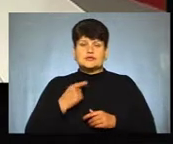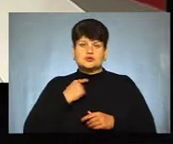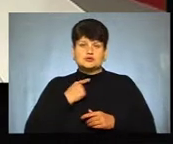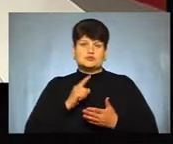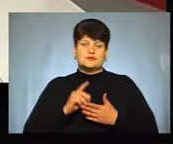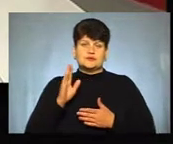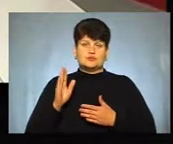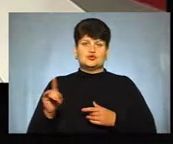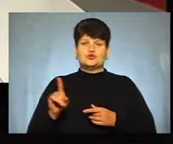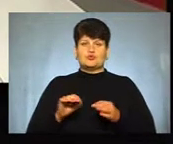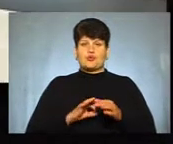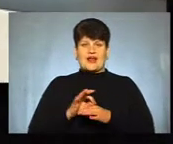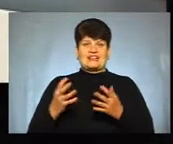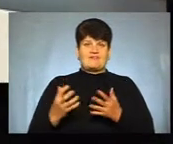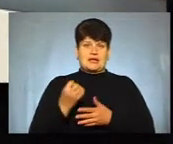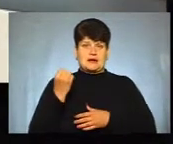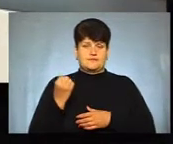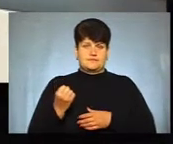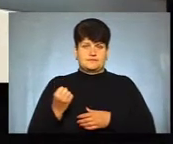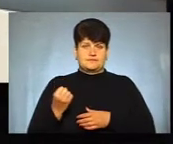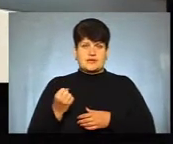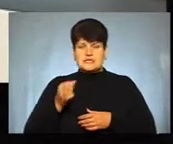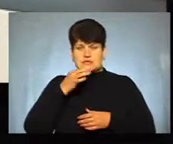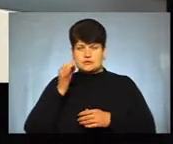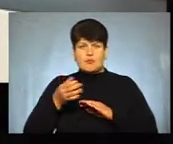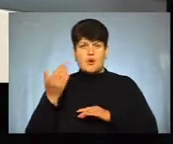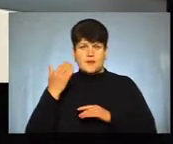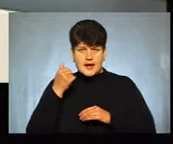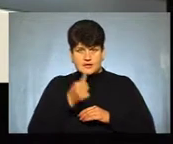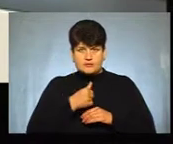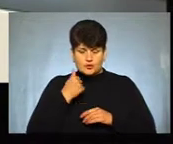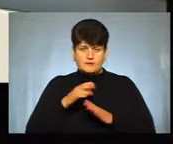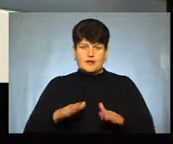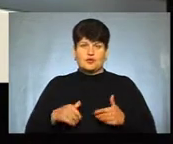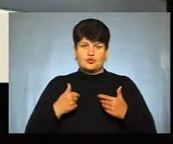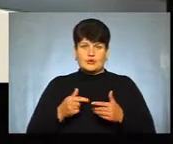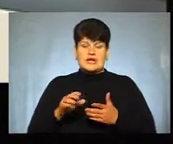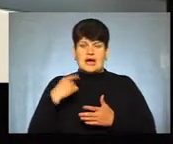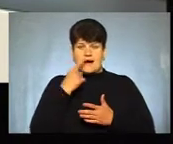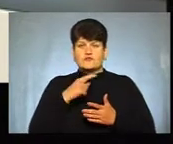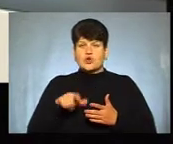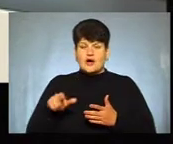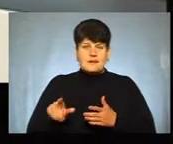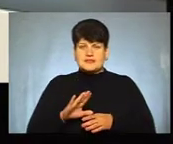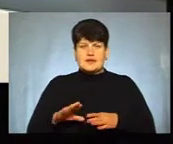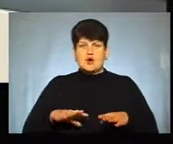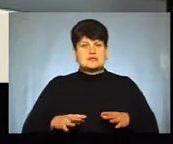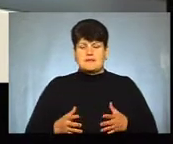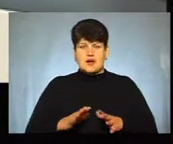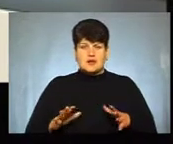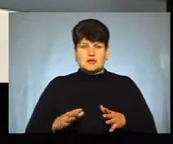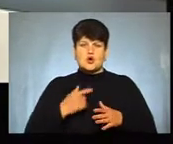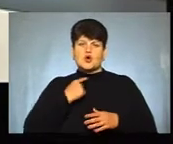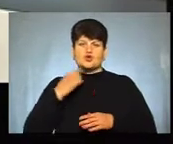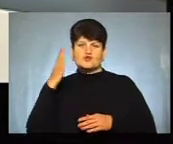щоб проект виграв? За досвідом попередніх років, ми рекомендуємо авторам не розслаблятися і голосувати